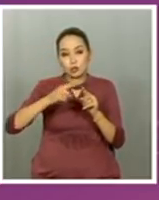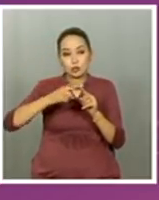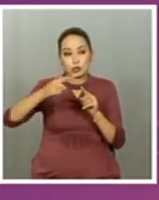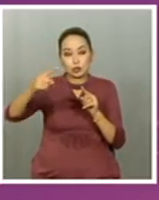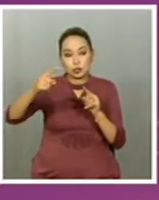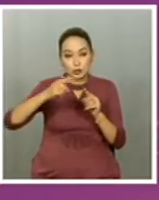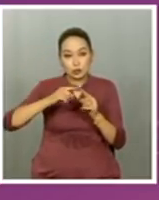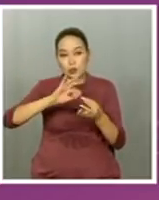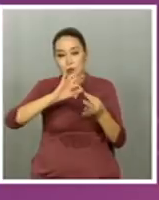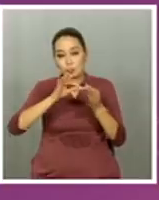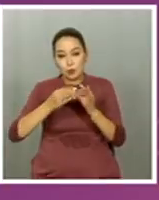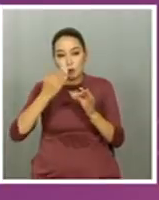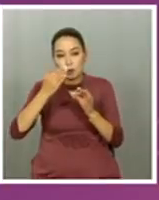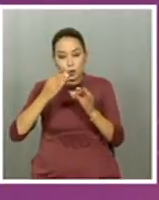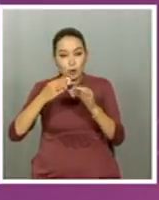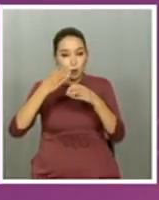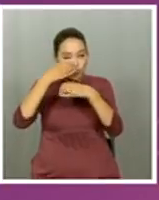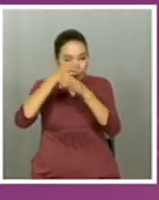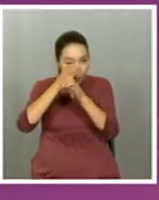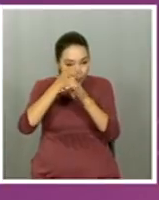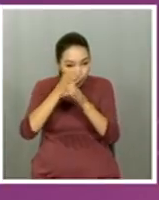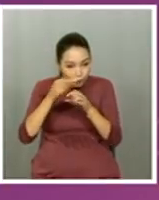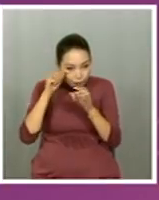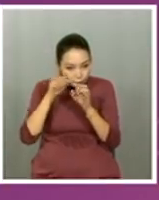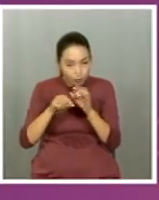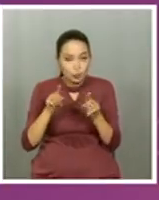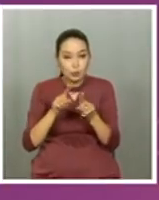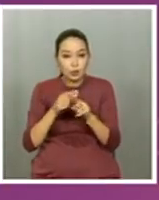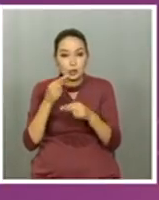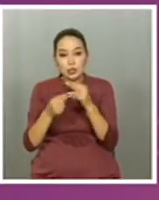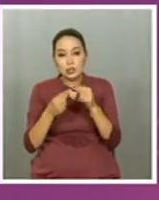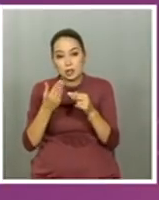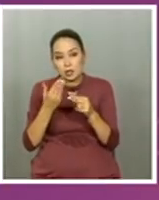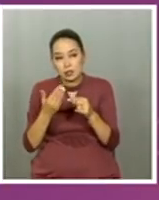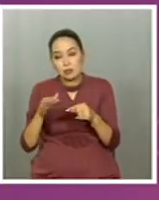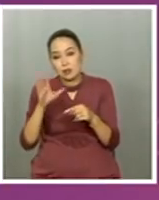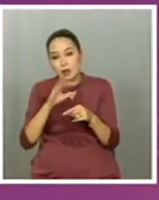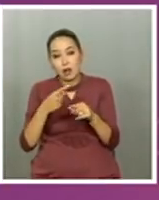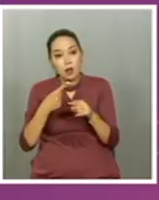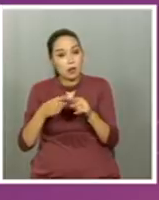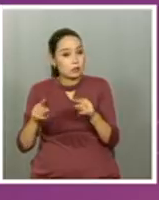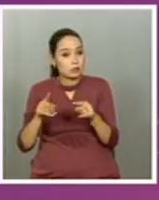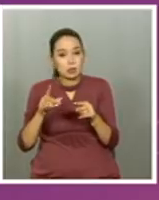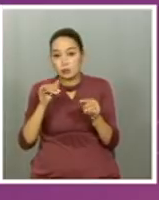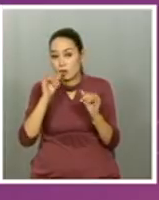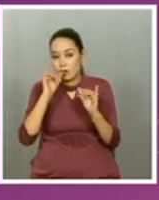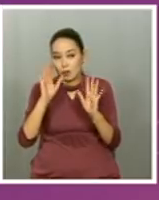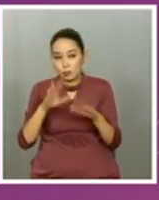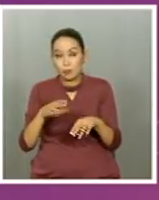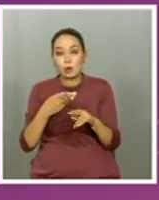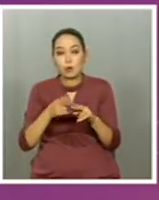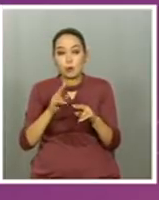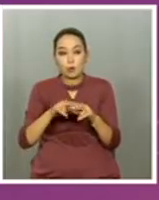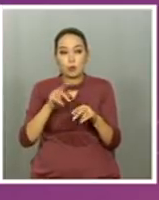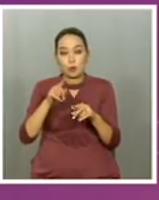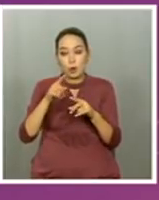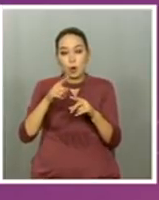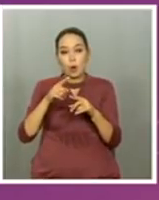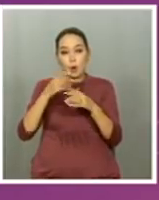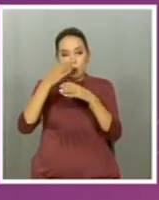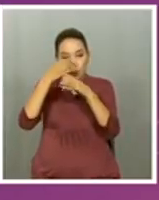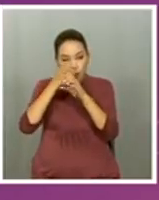жағдайда оптикалық микроскоптың көмегімен олардың бөлшектерін ажырата алмаймыз. Бұл оптикалық микроскоп іс